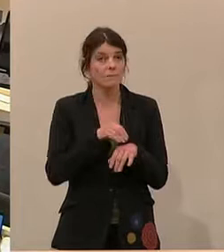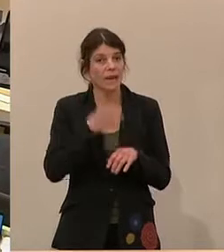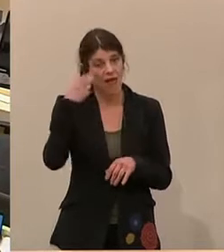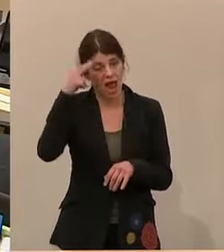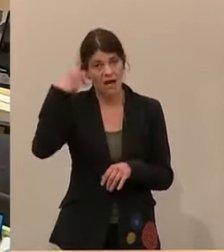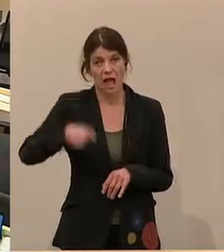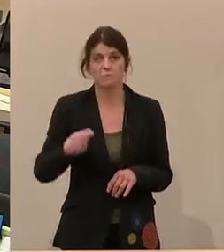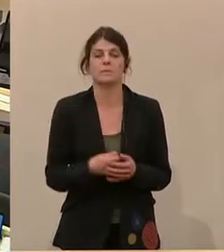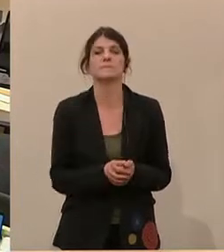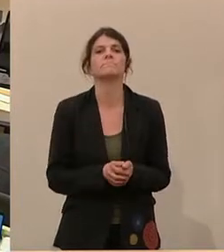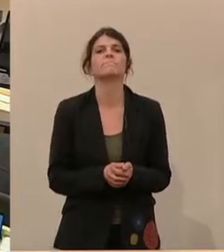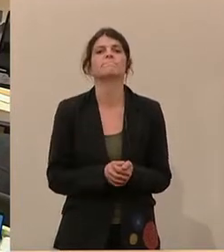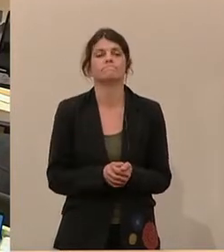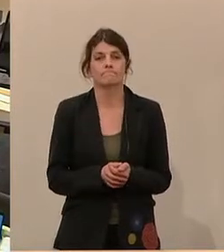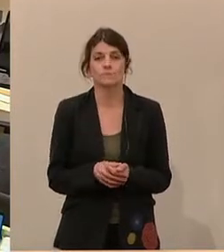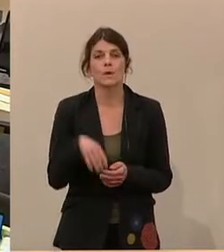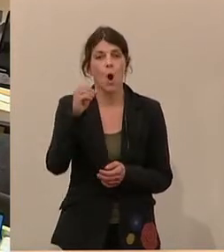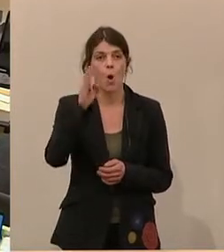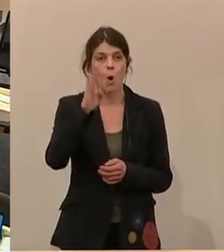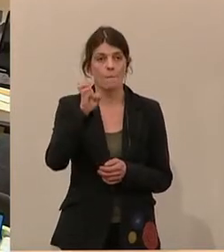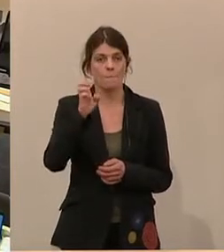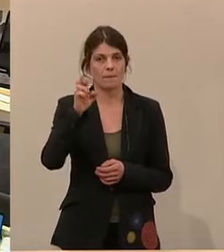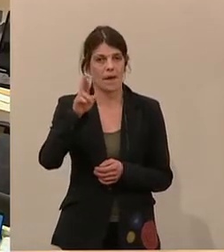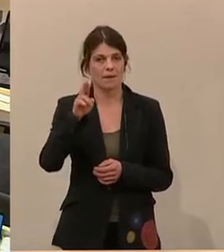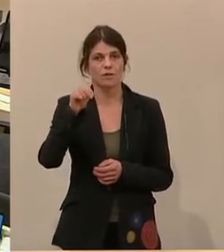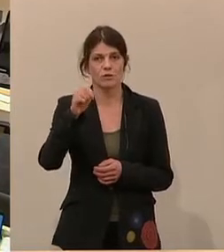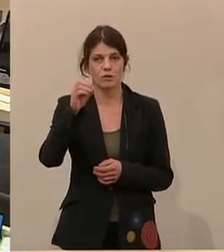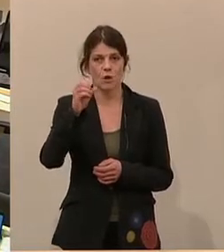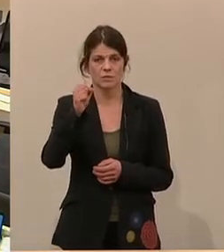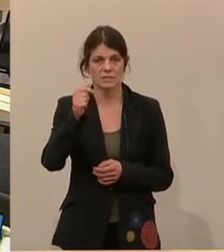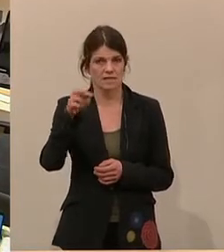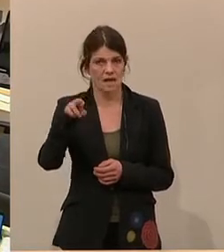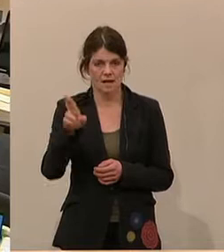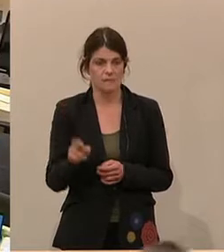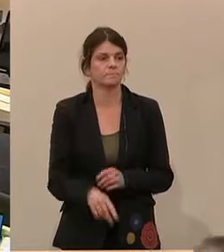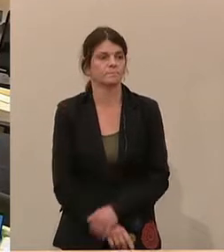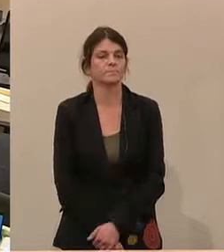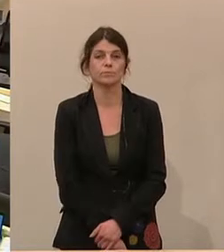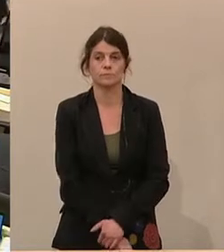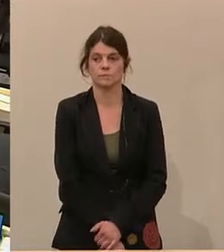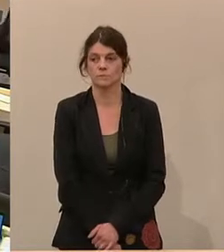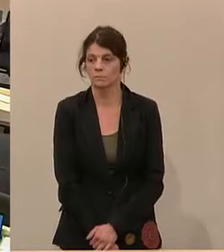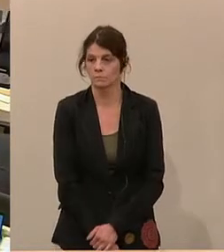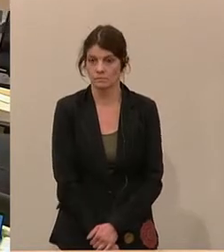im vergangenen Jahr geflossen, kritisiert Michael Bernhard von den NEOS. Er fühle sich vom damaligen Umweltminister